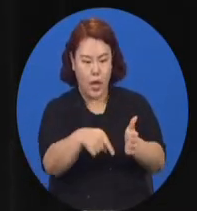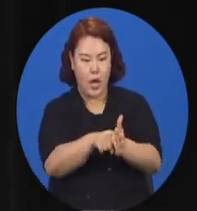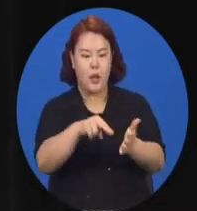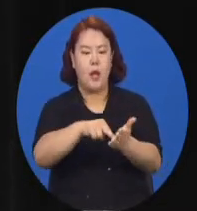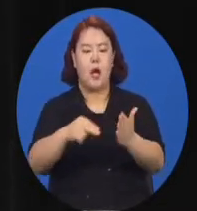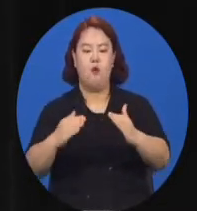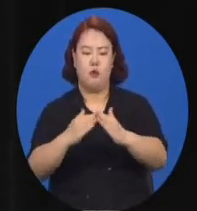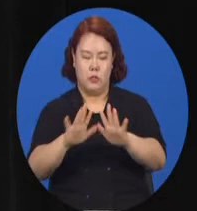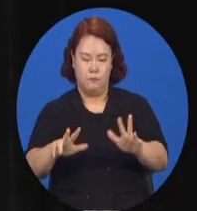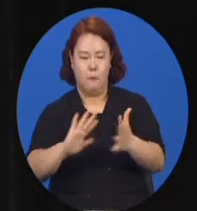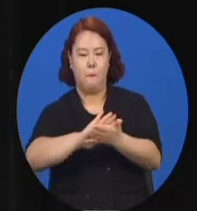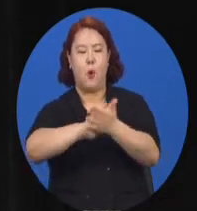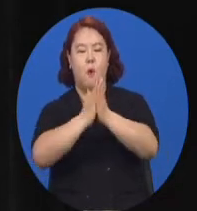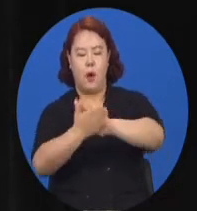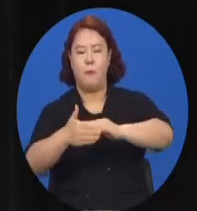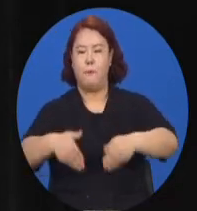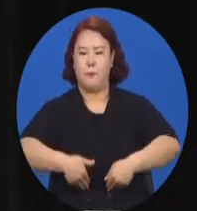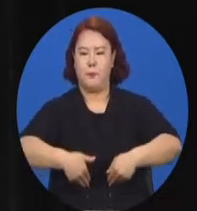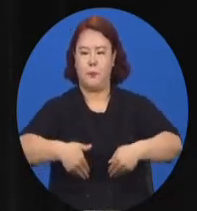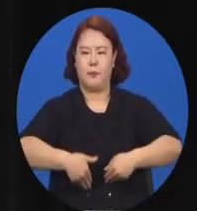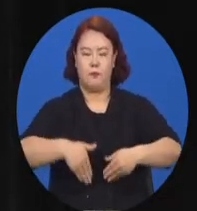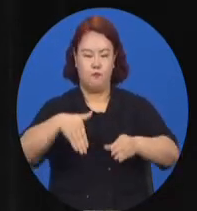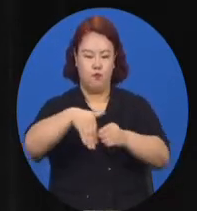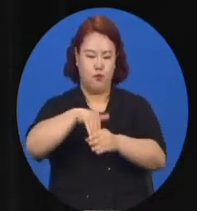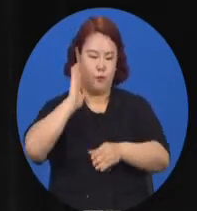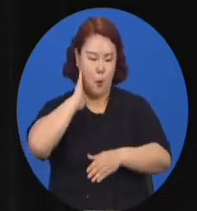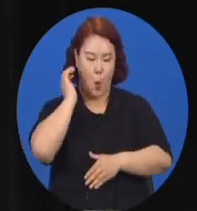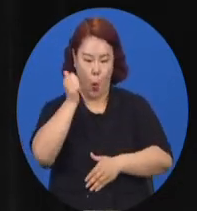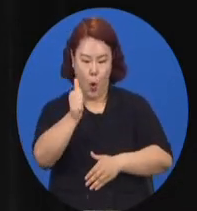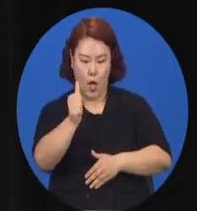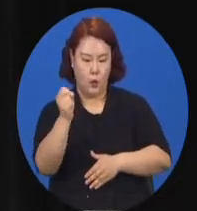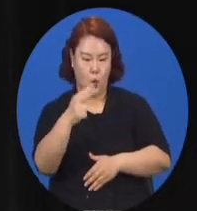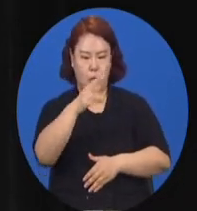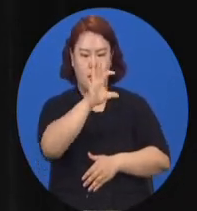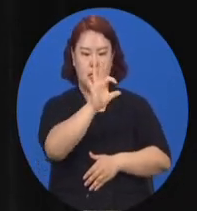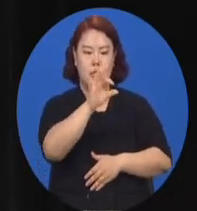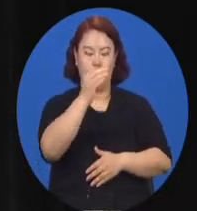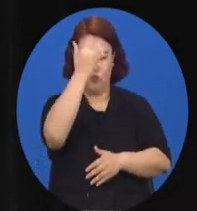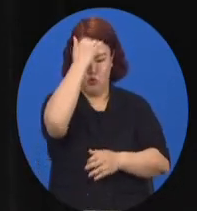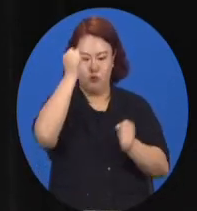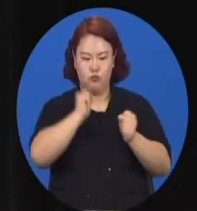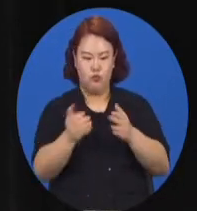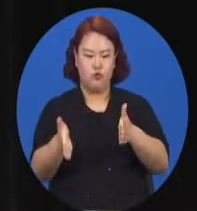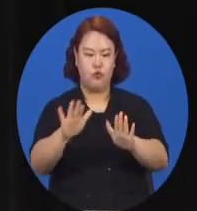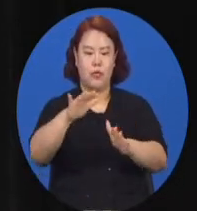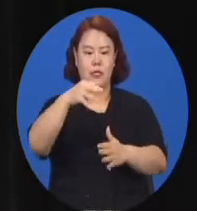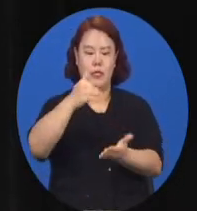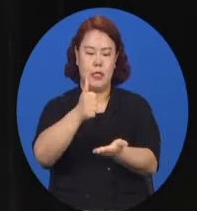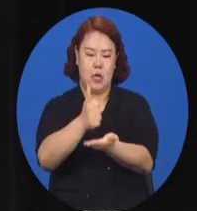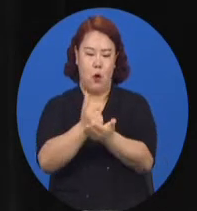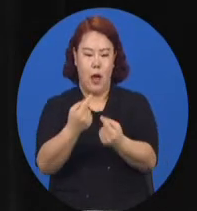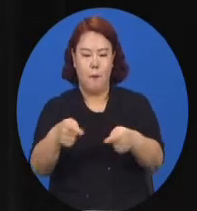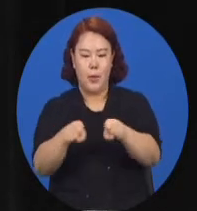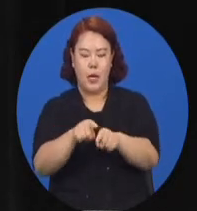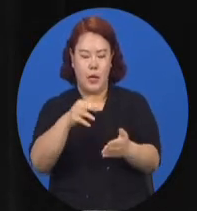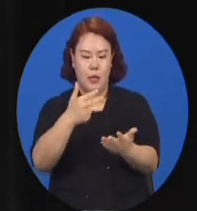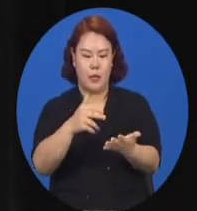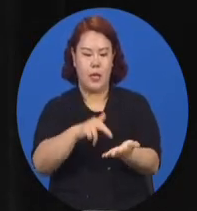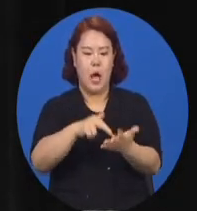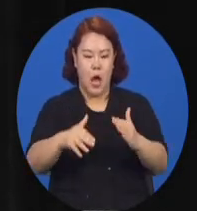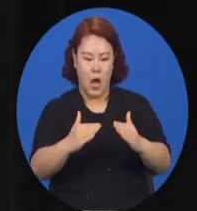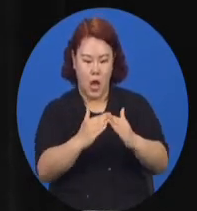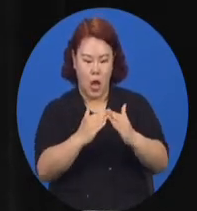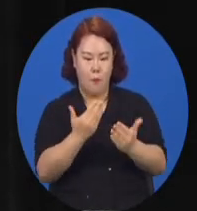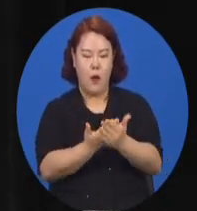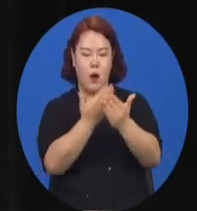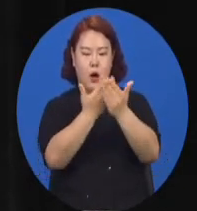이제 변화해야 합니다. 문재인 대통령과 충청북도 지사와 함께 단양의 발전과